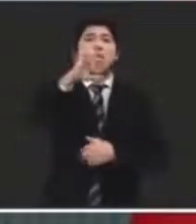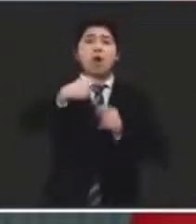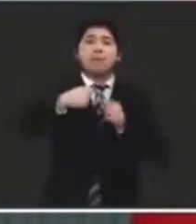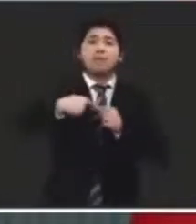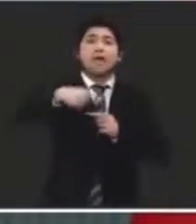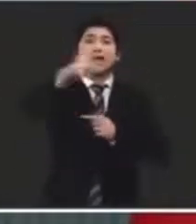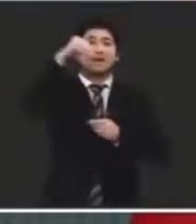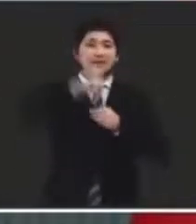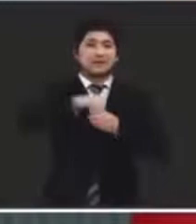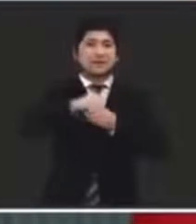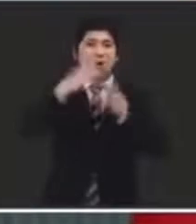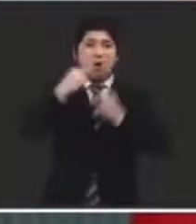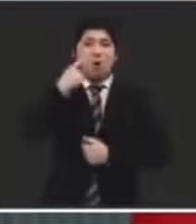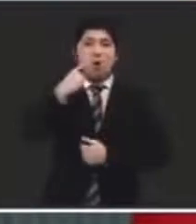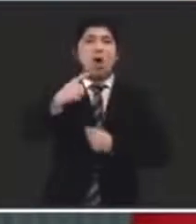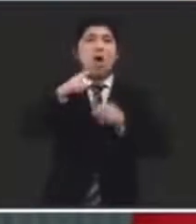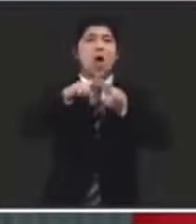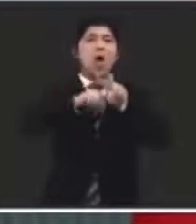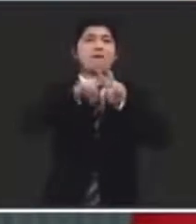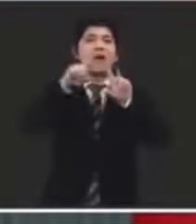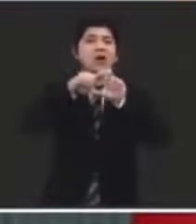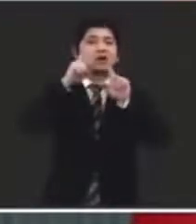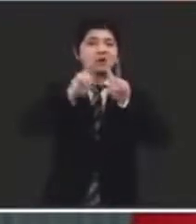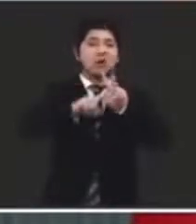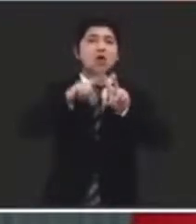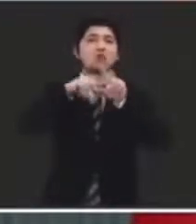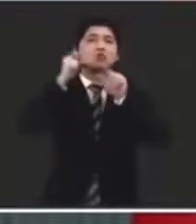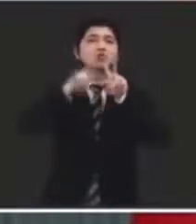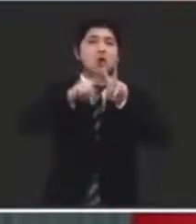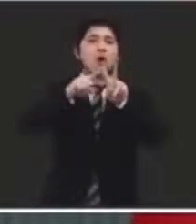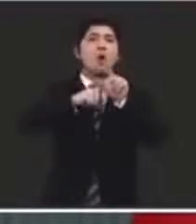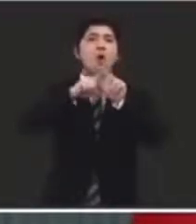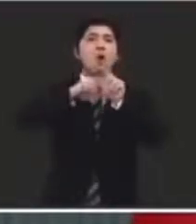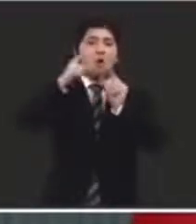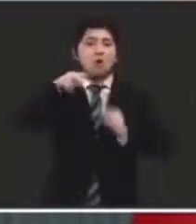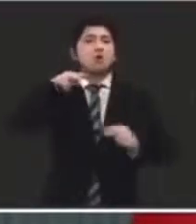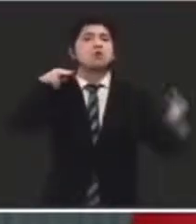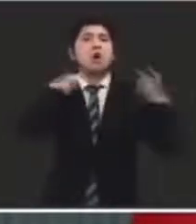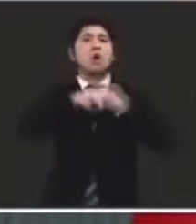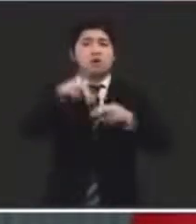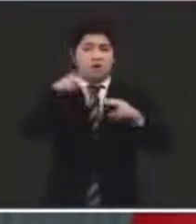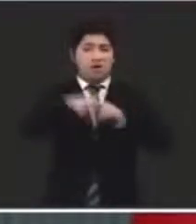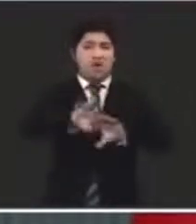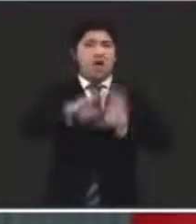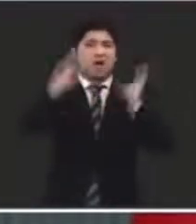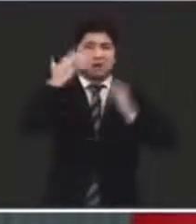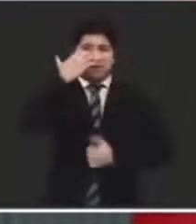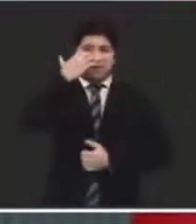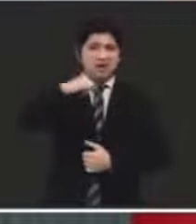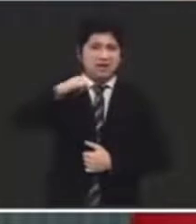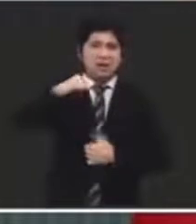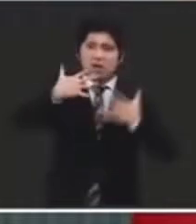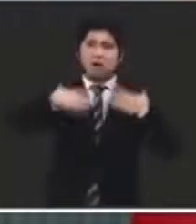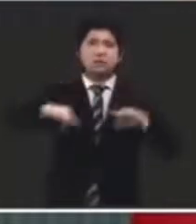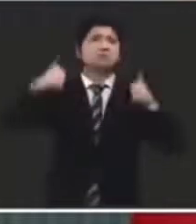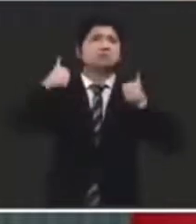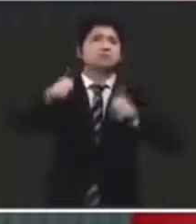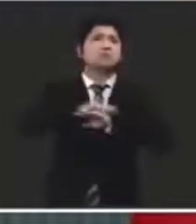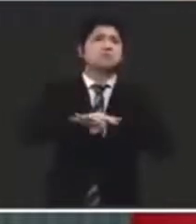kilometre olan Ayvacık Küçükkuyu yolunu açılışa hazır hale getirdik